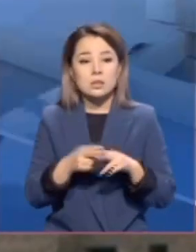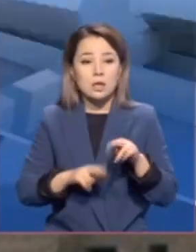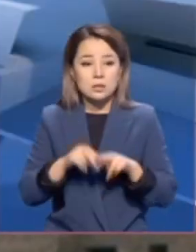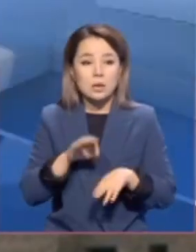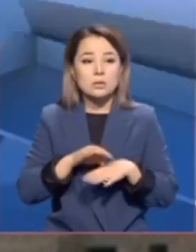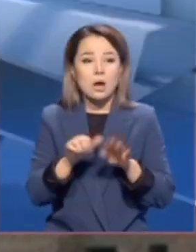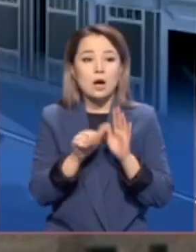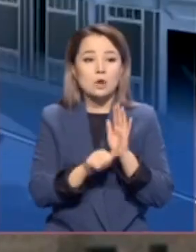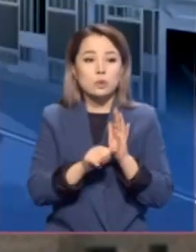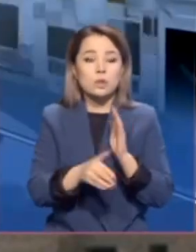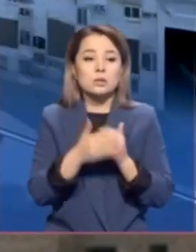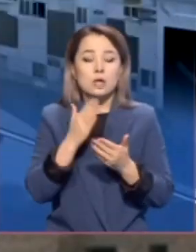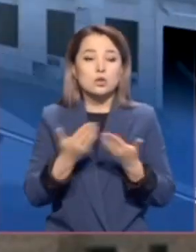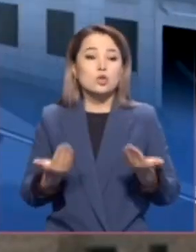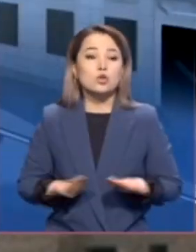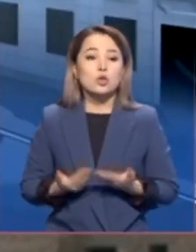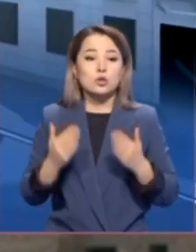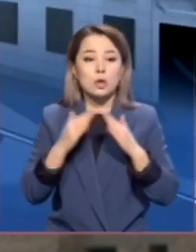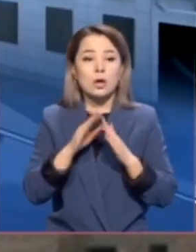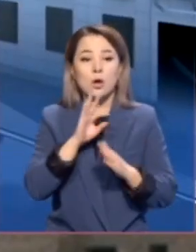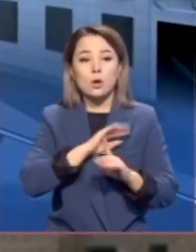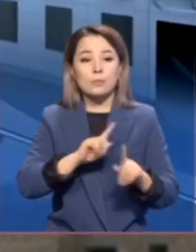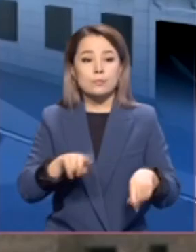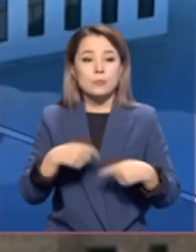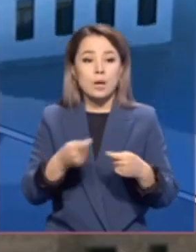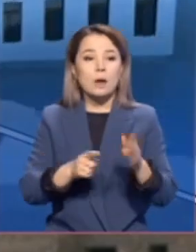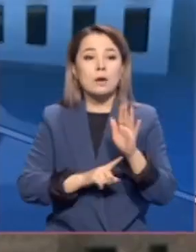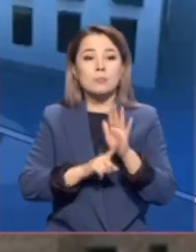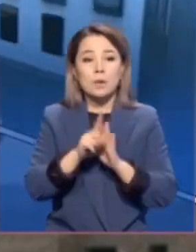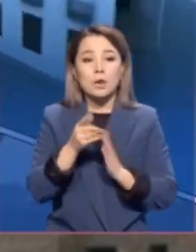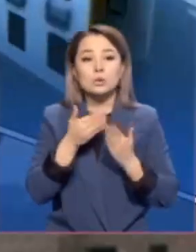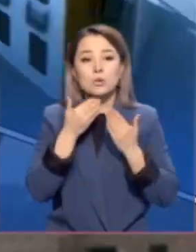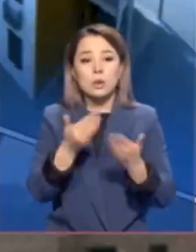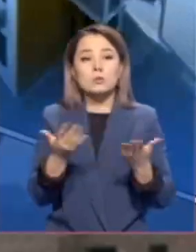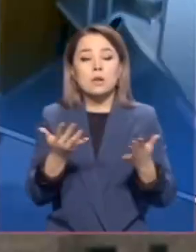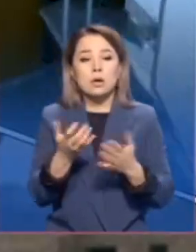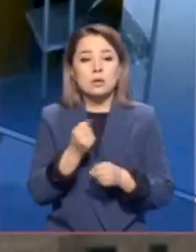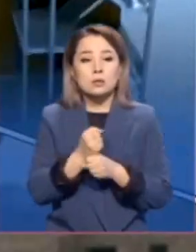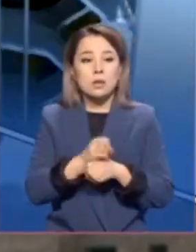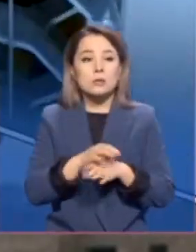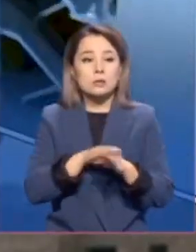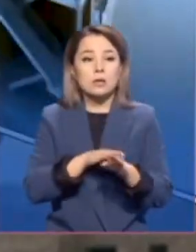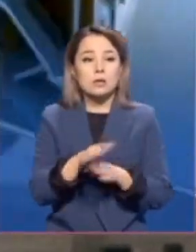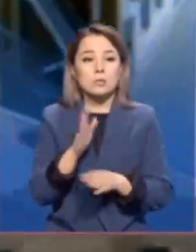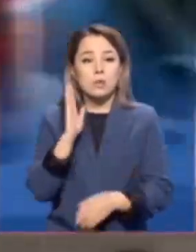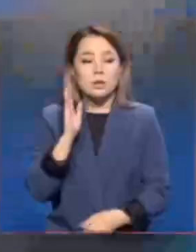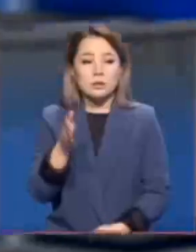жатқан 600-ден астам тұрғын үй қолданысқа беріле бастағанда сұранысты қалай ынталандырамыз дейді.